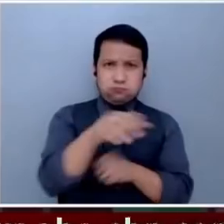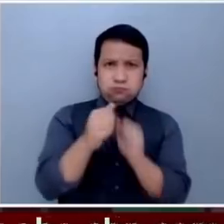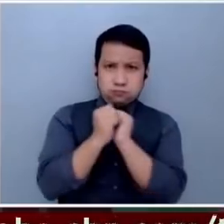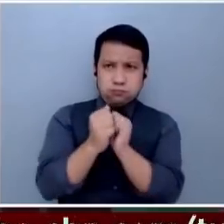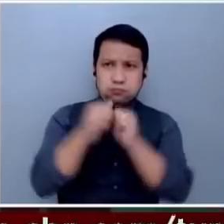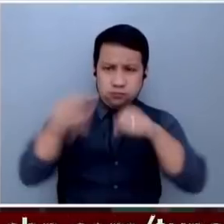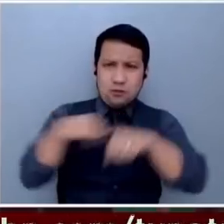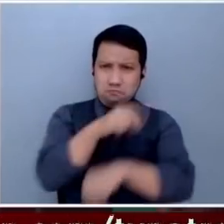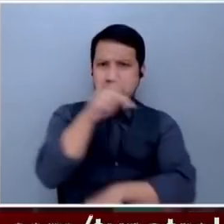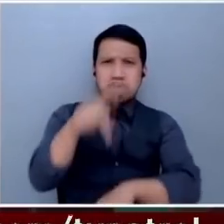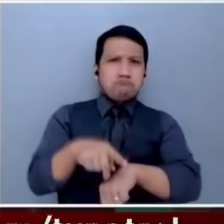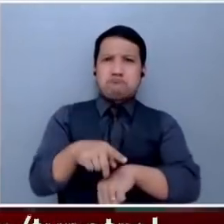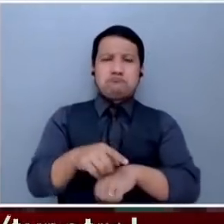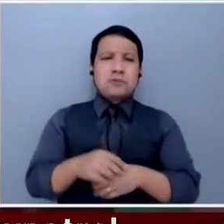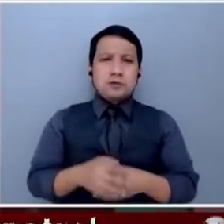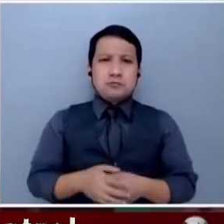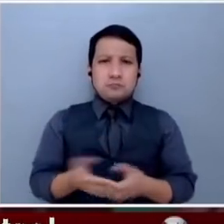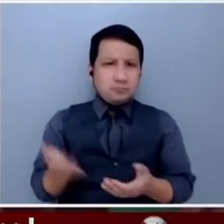bansa.